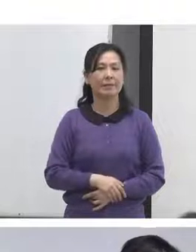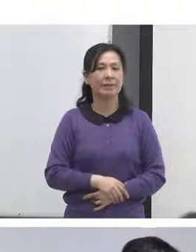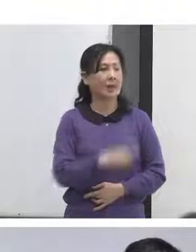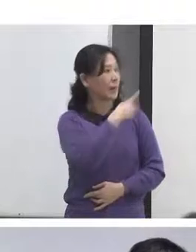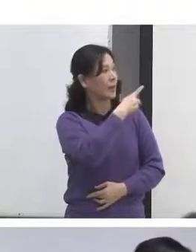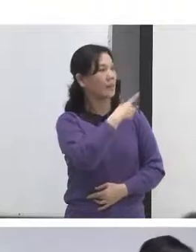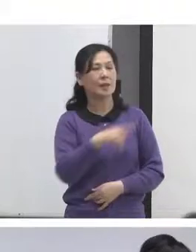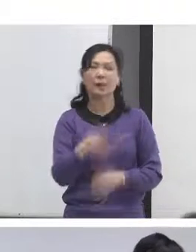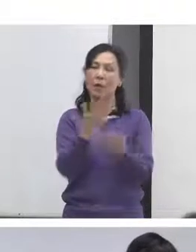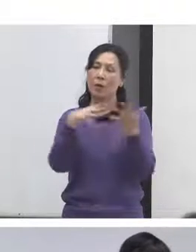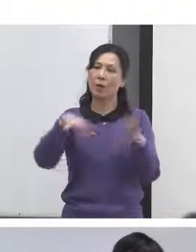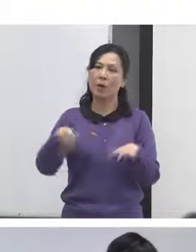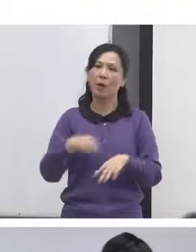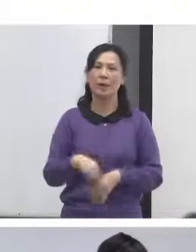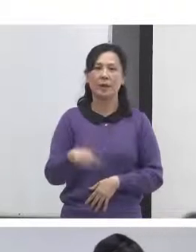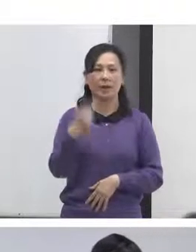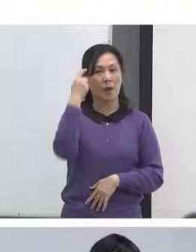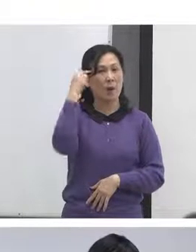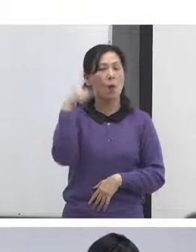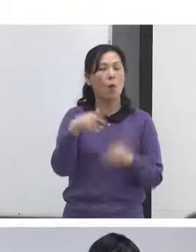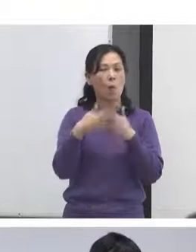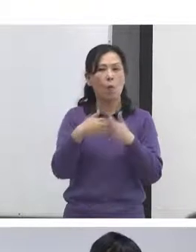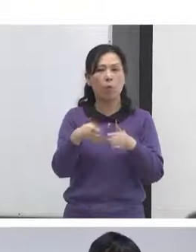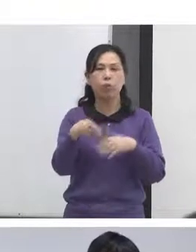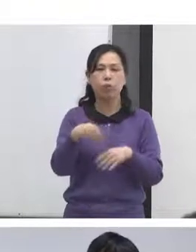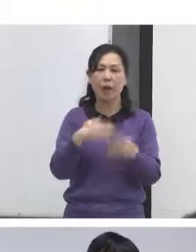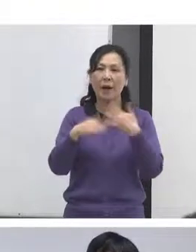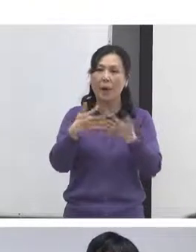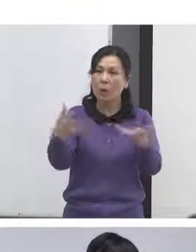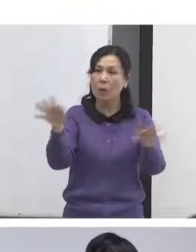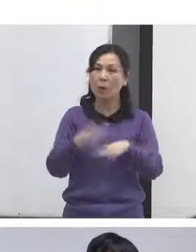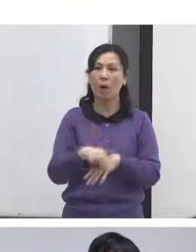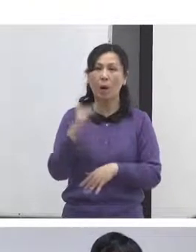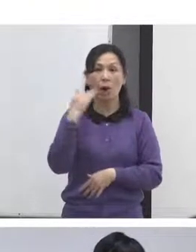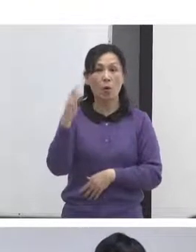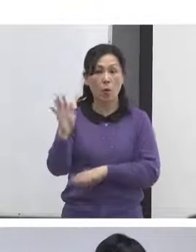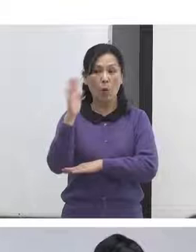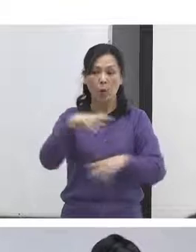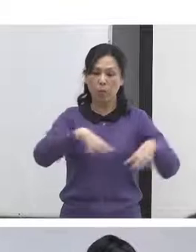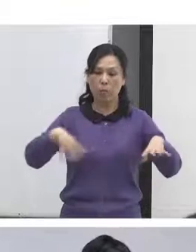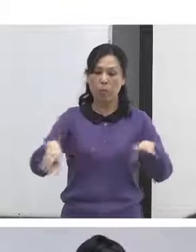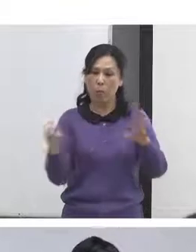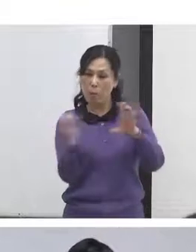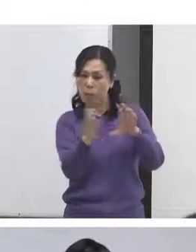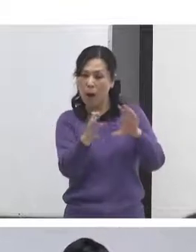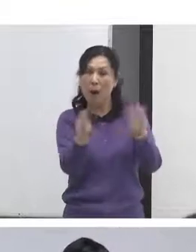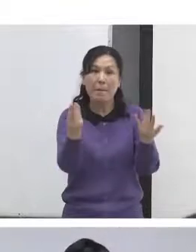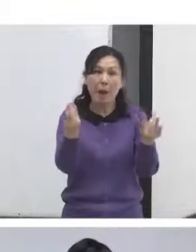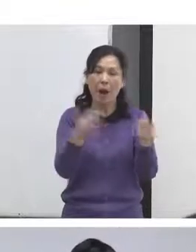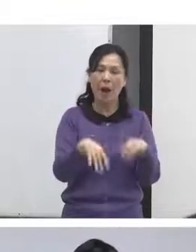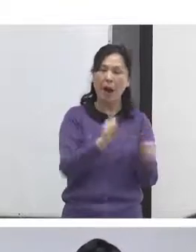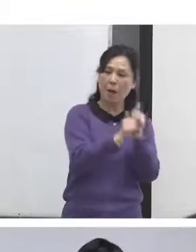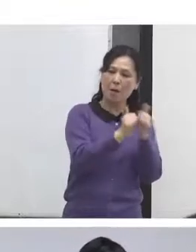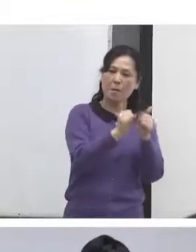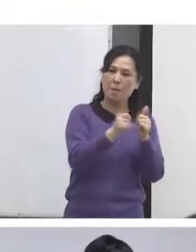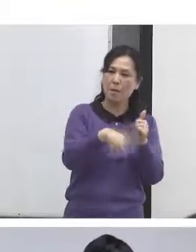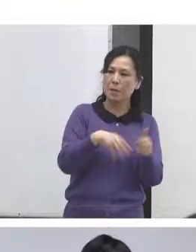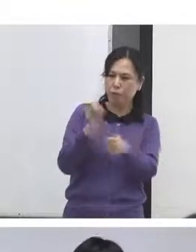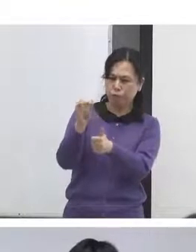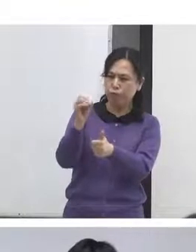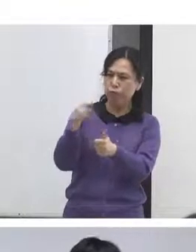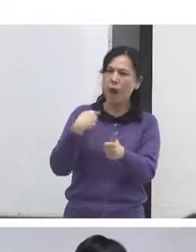平台有一个我想要更多的机制，就是如果机关没有主动把资料丢上去的话，民众也可以用我想要更多说许